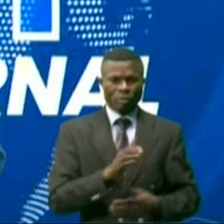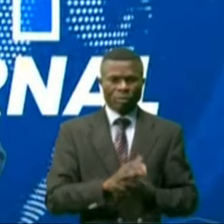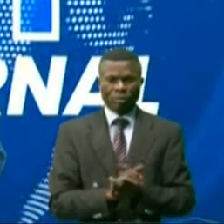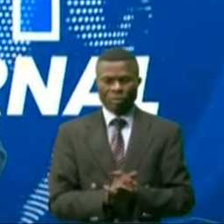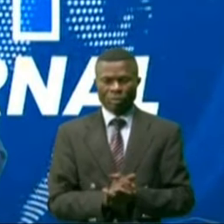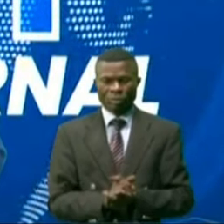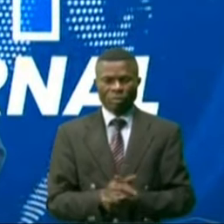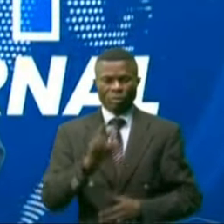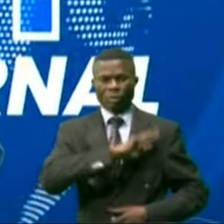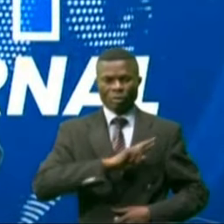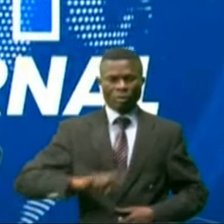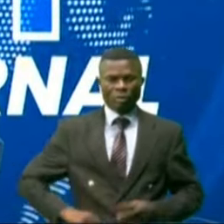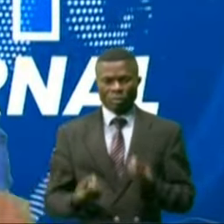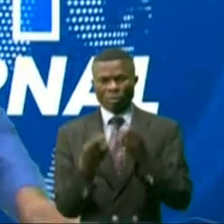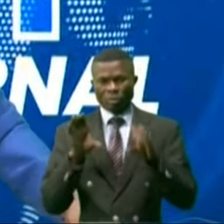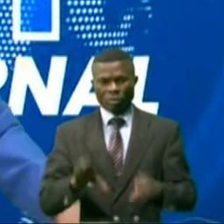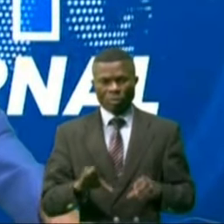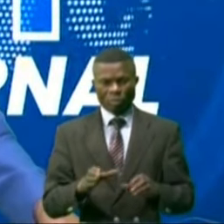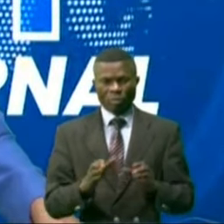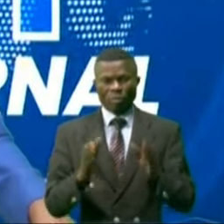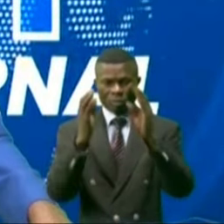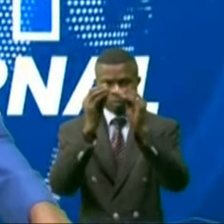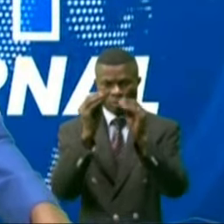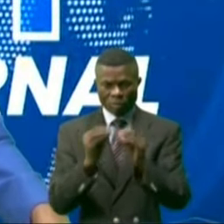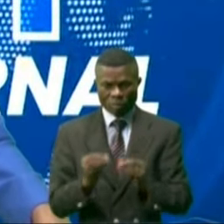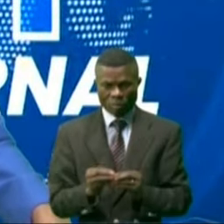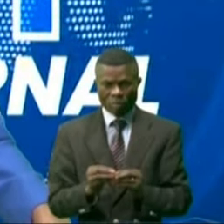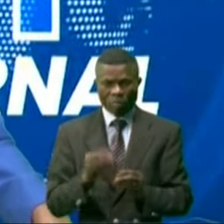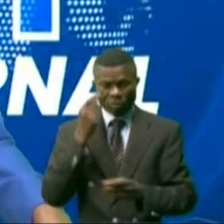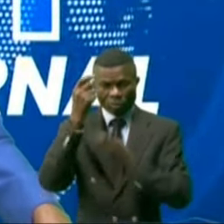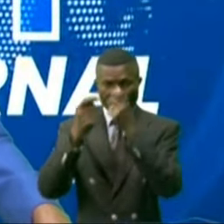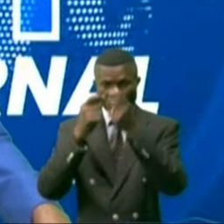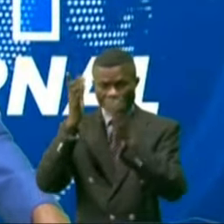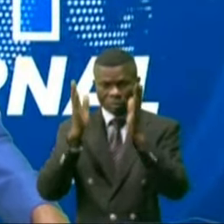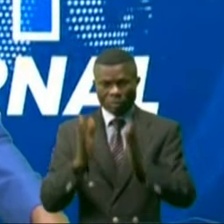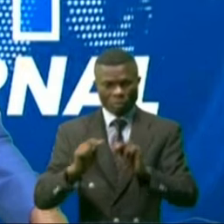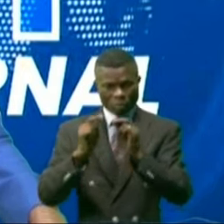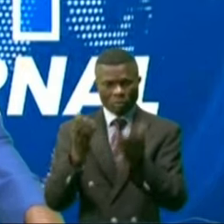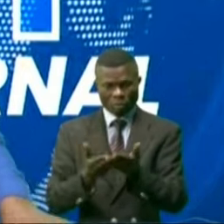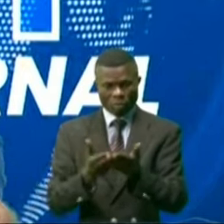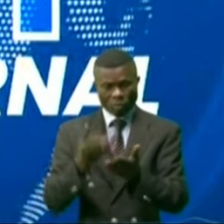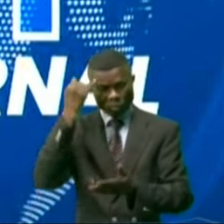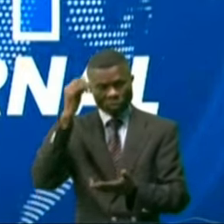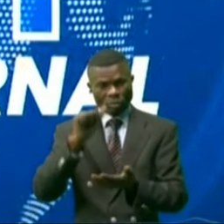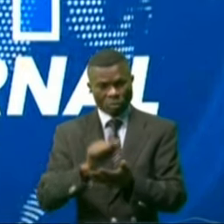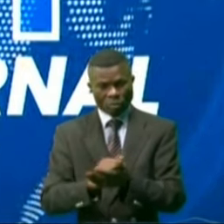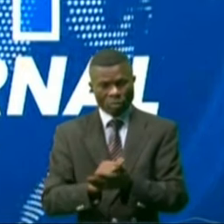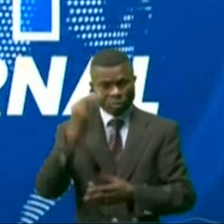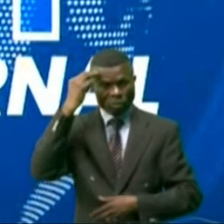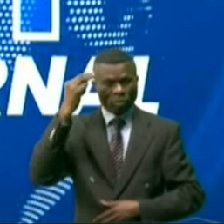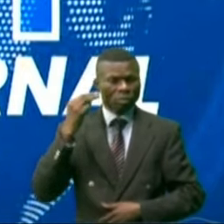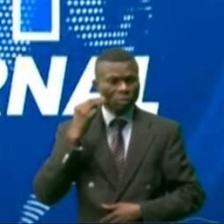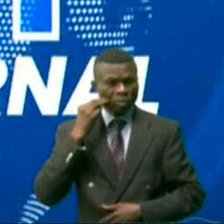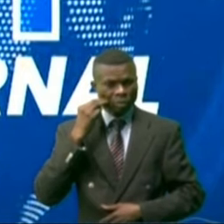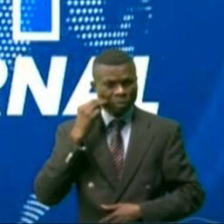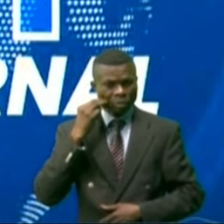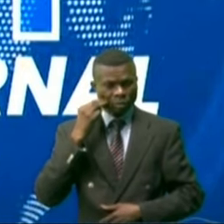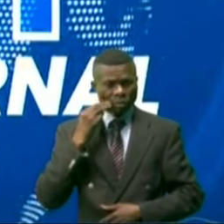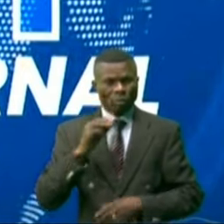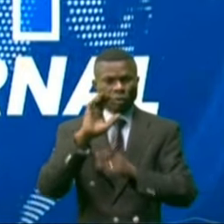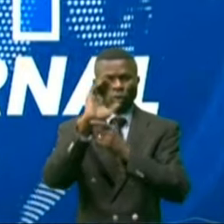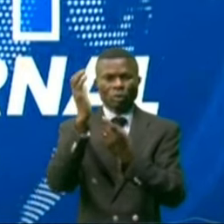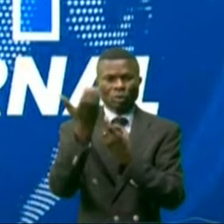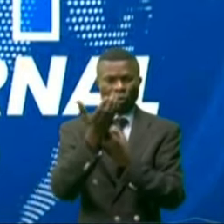Et puis l'RDC compte moderniser son secteur touristique et ses structures. C'est dans ce cadre que la ministre de la